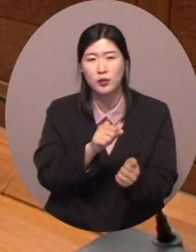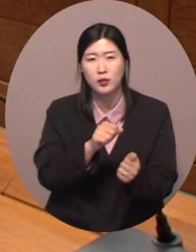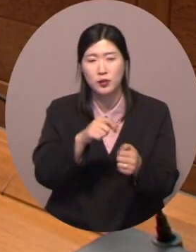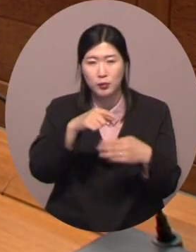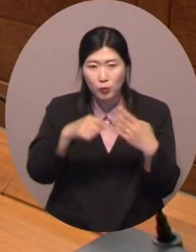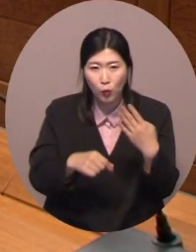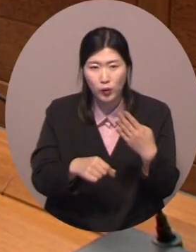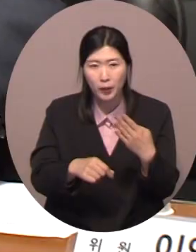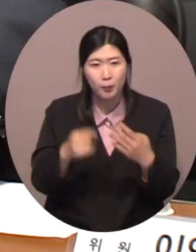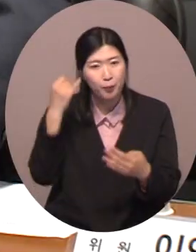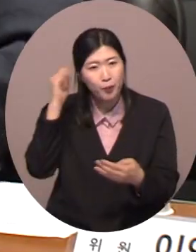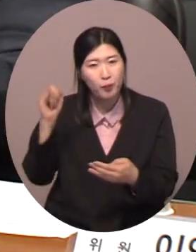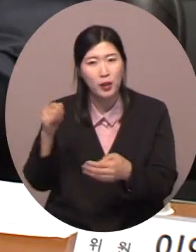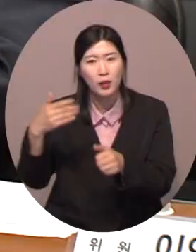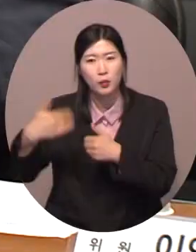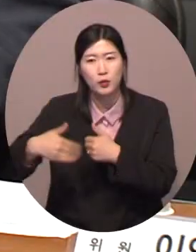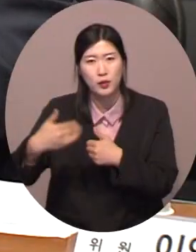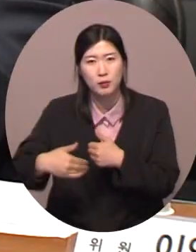프로그램 제작을